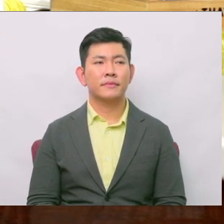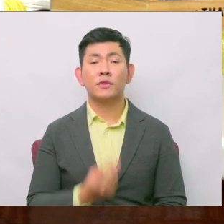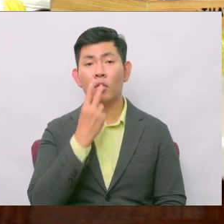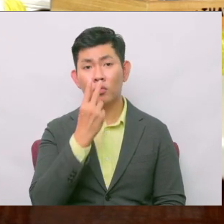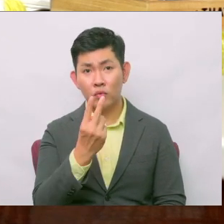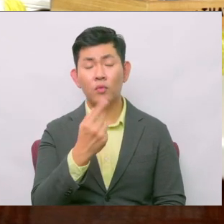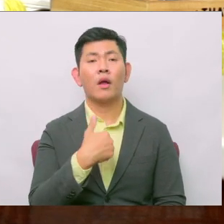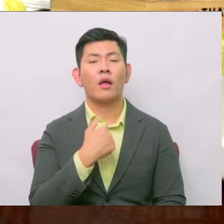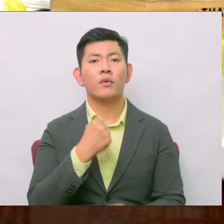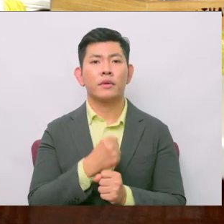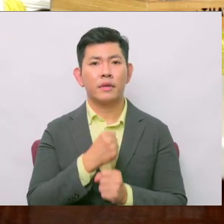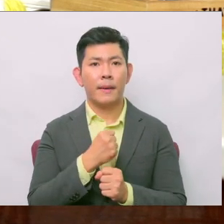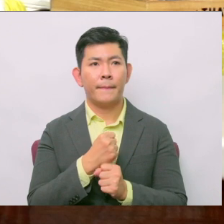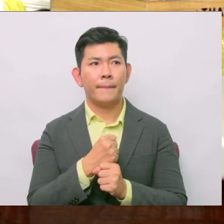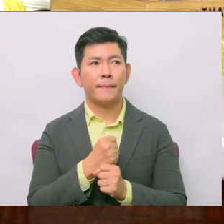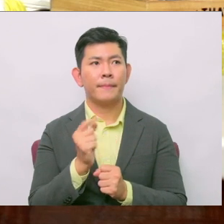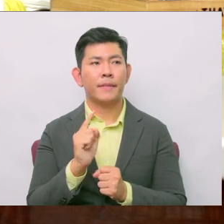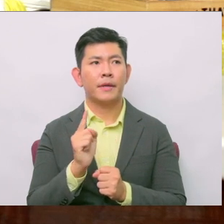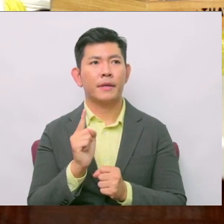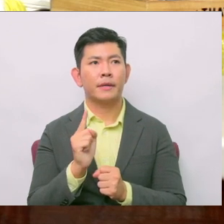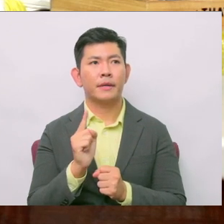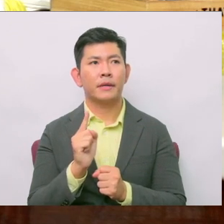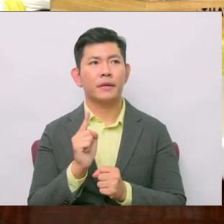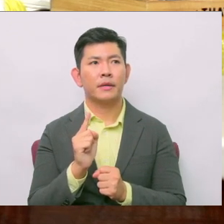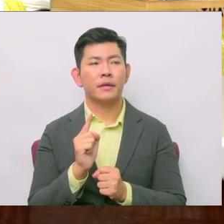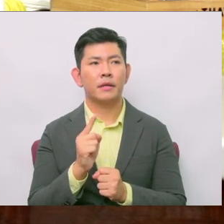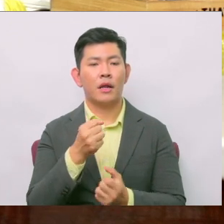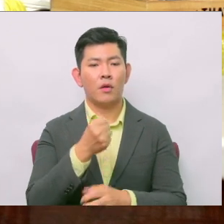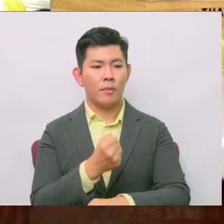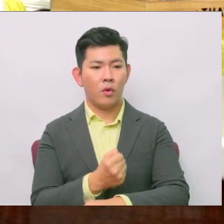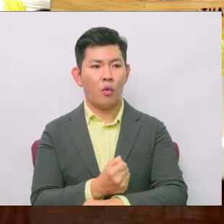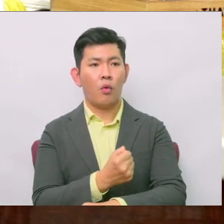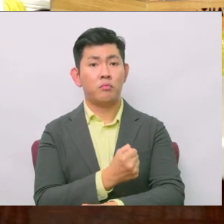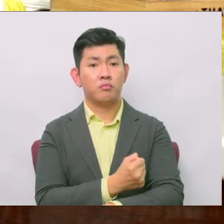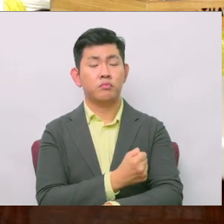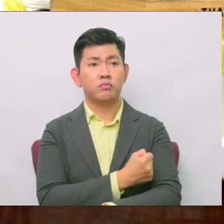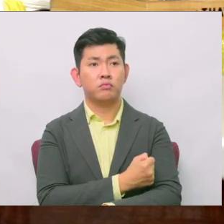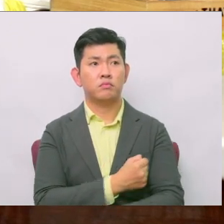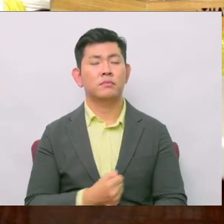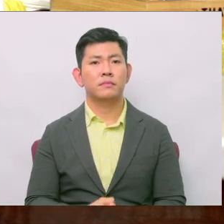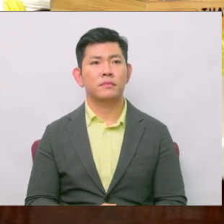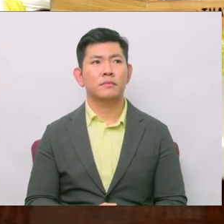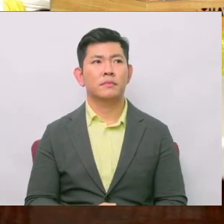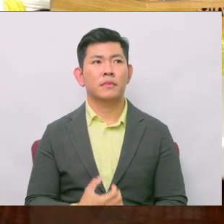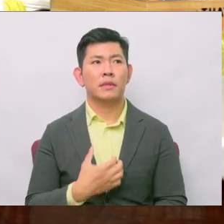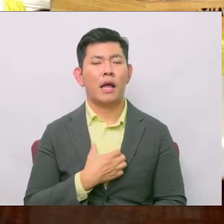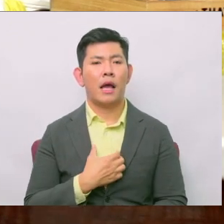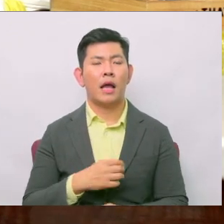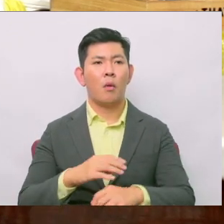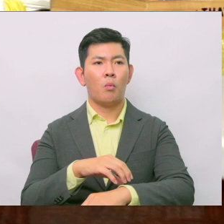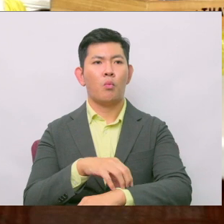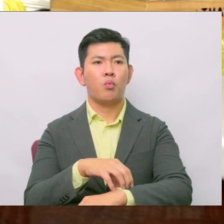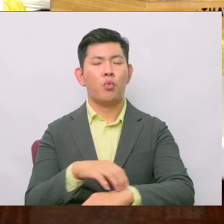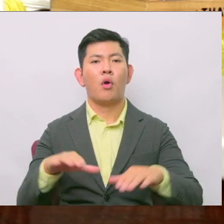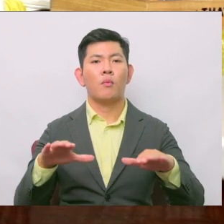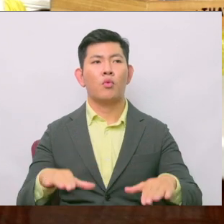งค์ที่เราจะใช้ ประคบ นะคะถ้าเราจะแก้ปวดเมื่อยแก้บวมใช้ตัวพล